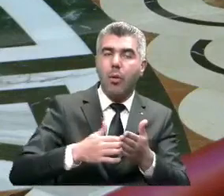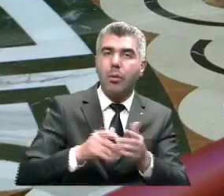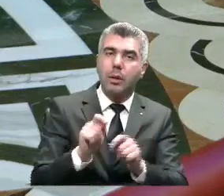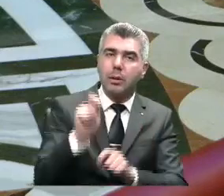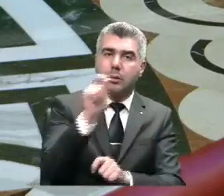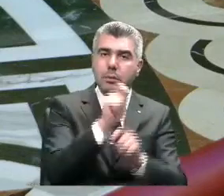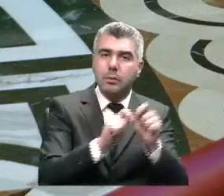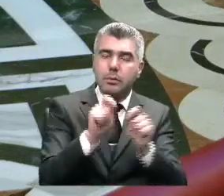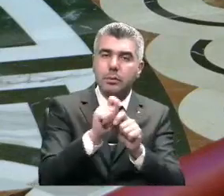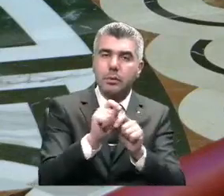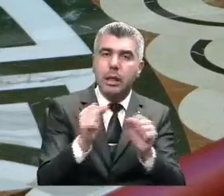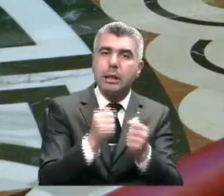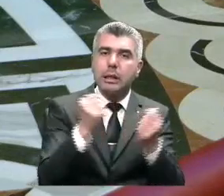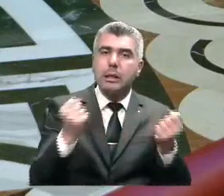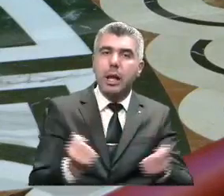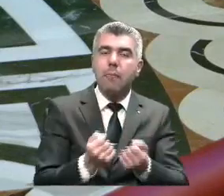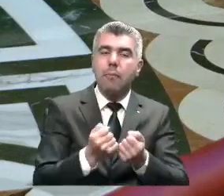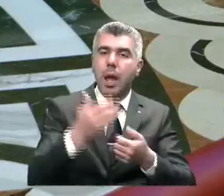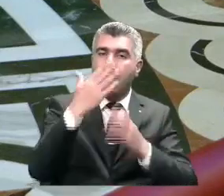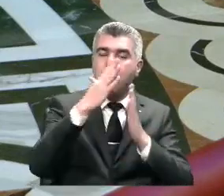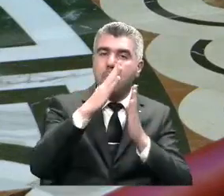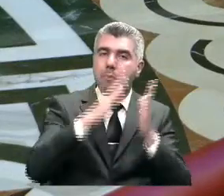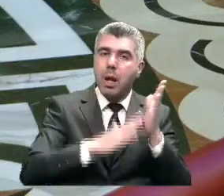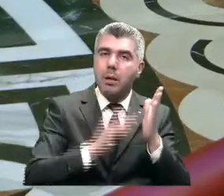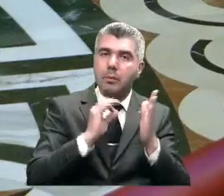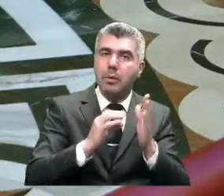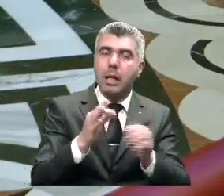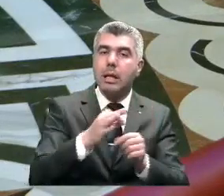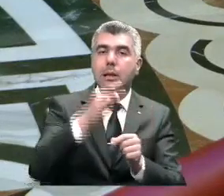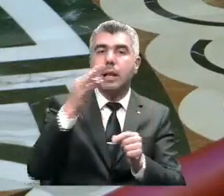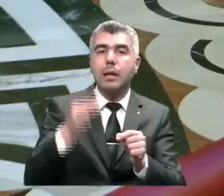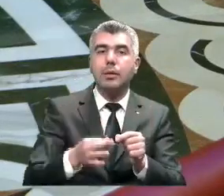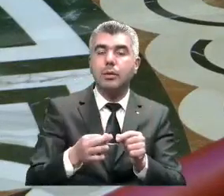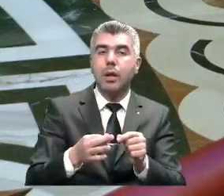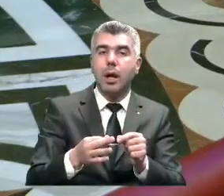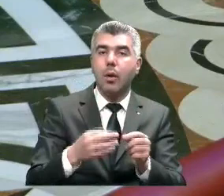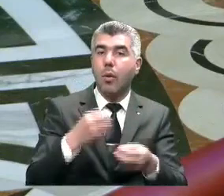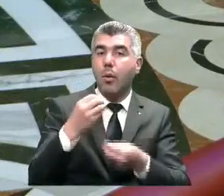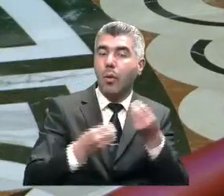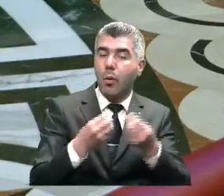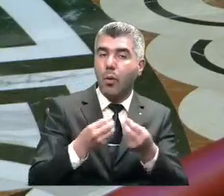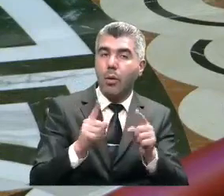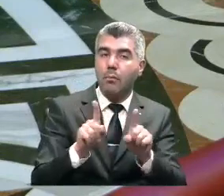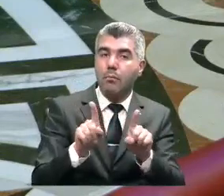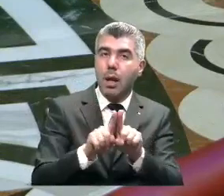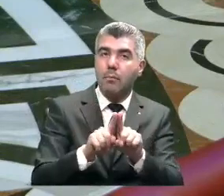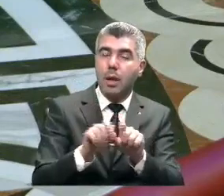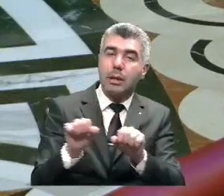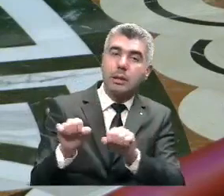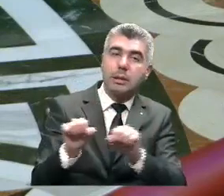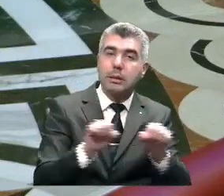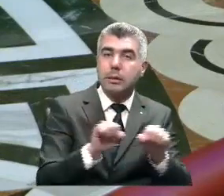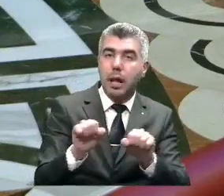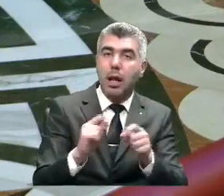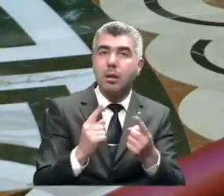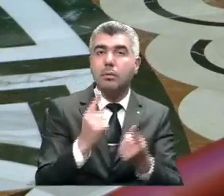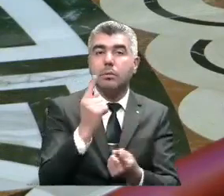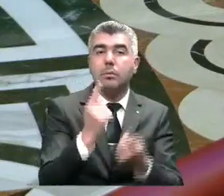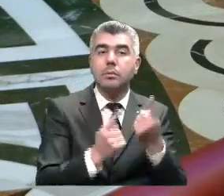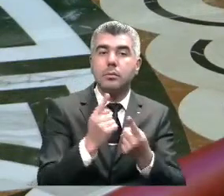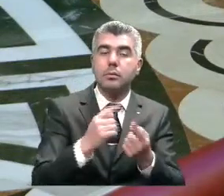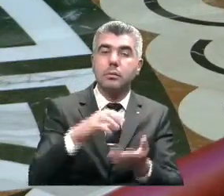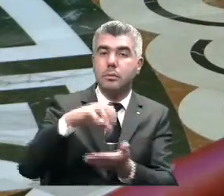تتطلبها تنميه البلاد، وكذا تلك الناتجه عن الاعباء الناجمه عن الافات والكوارث الطبيعيه التي تصيب